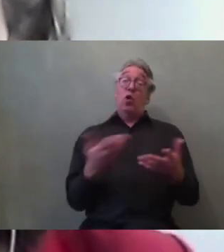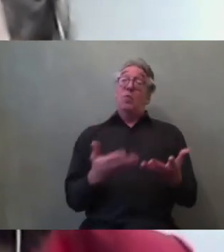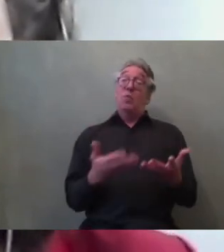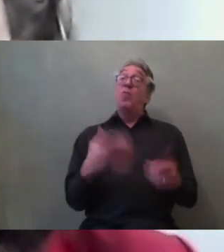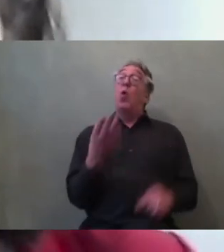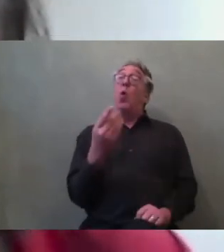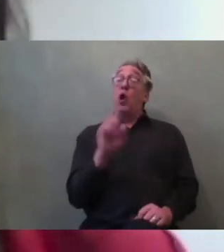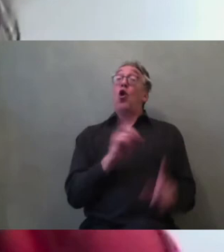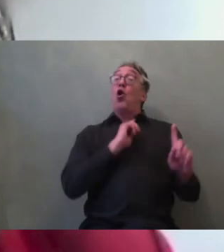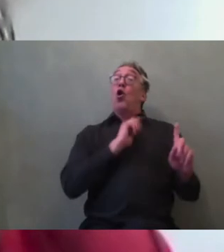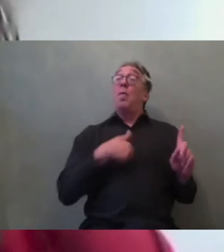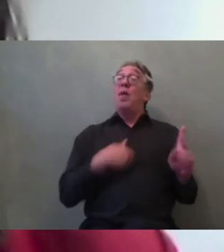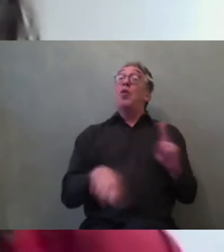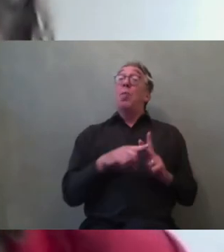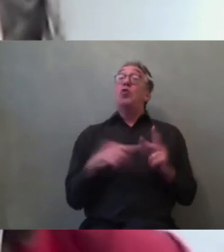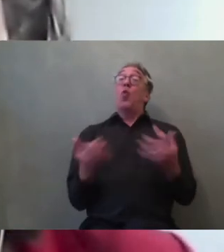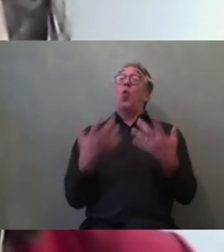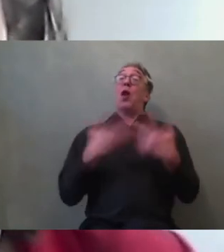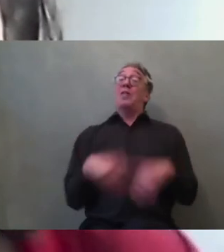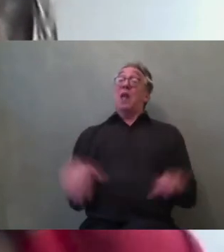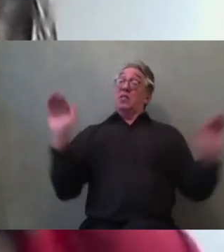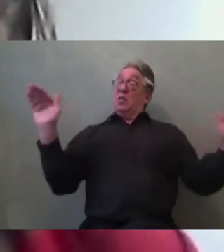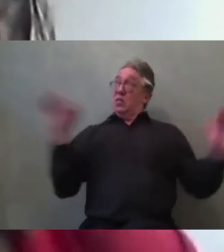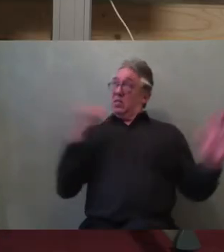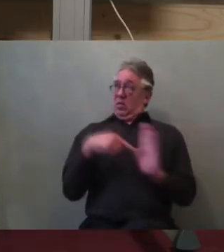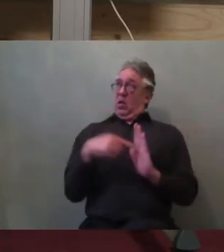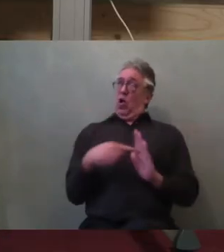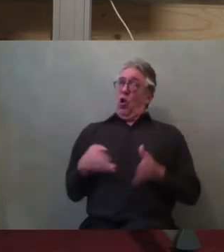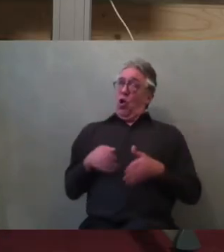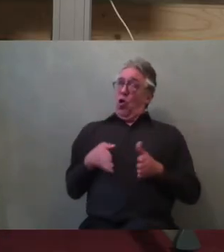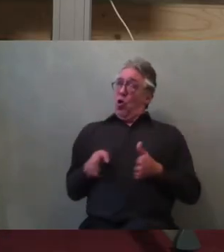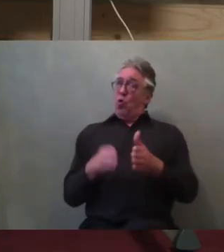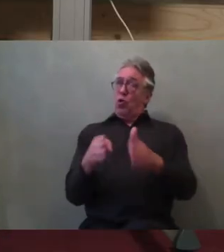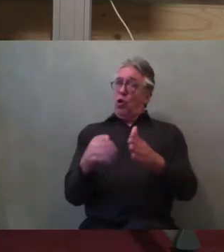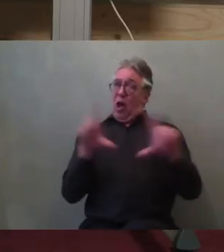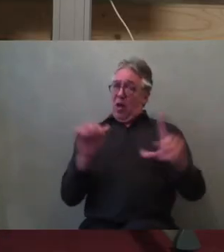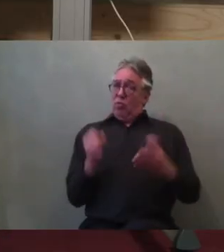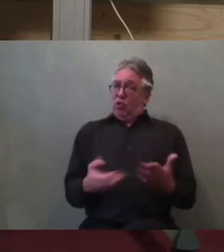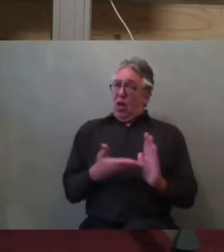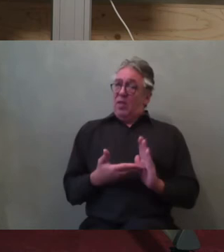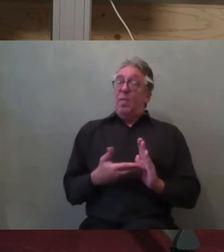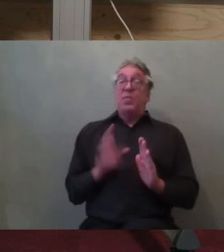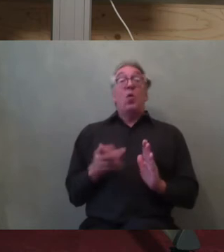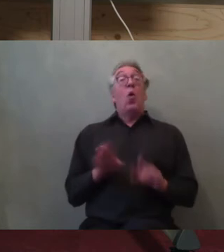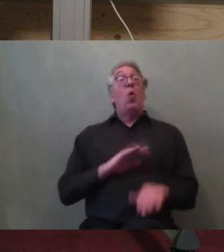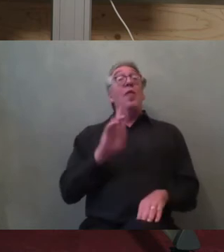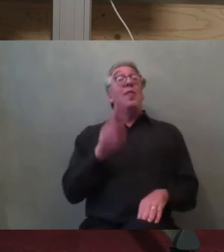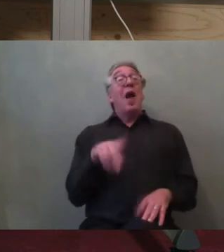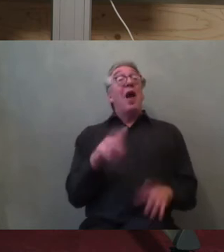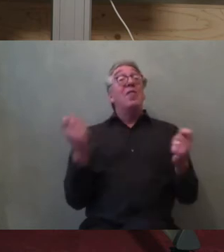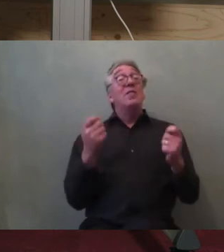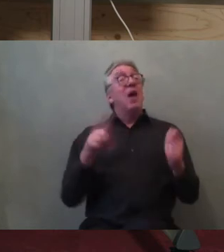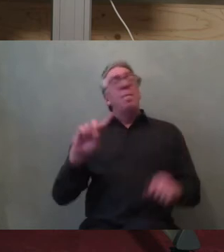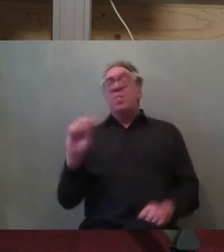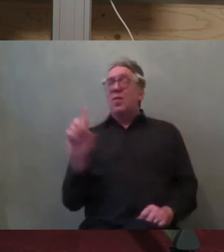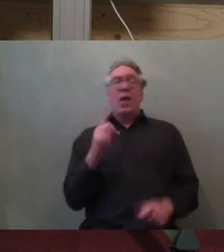de organisatoren te attenderen op de routekaart en direct na een festival contact op te nemen met een